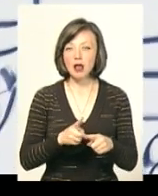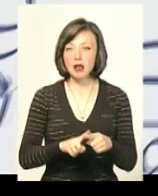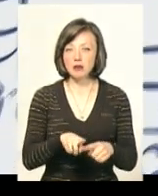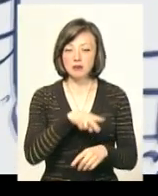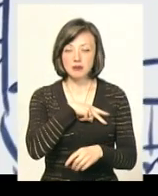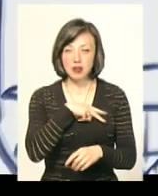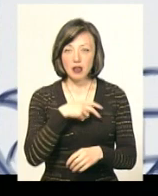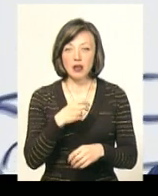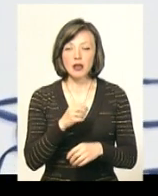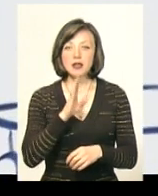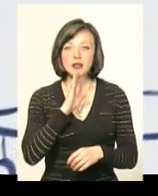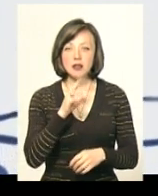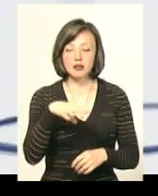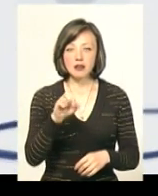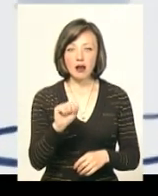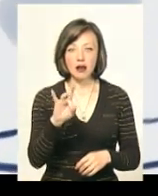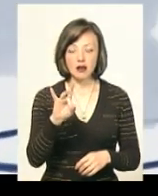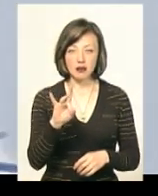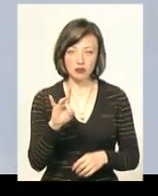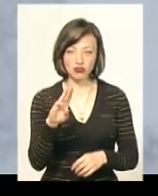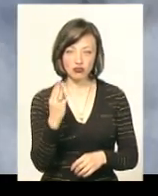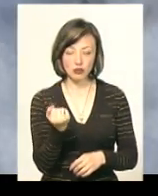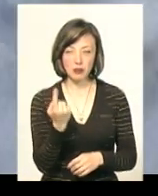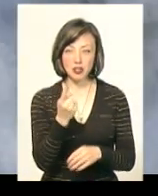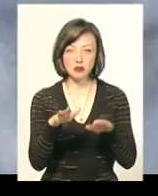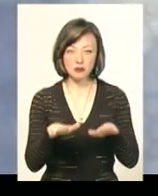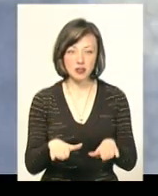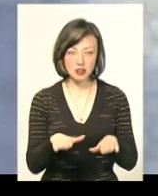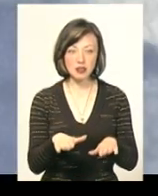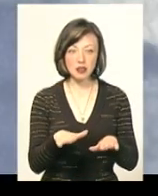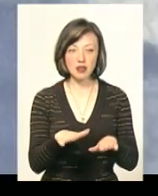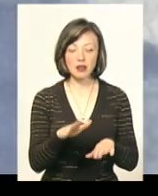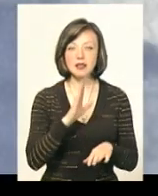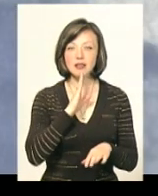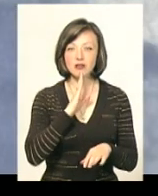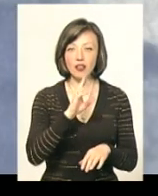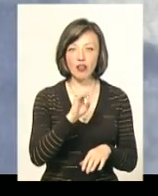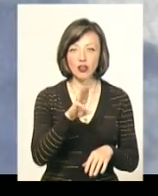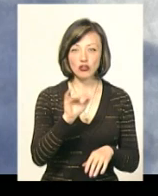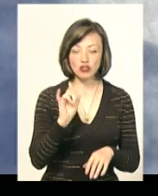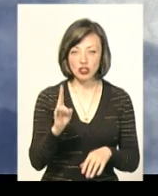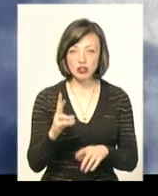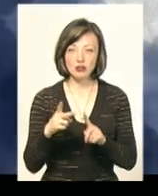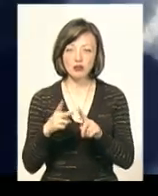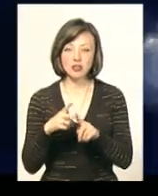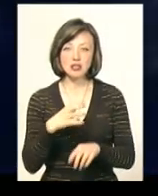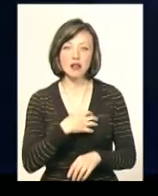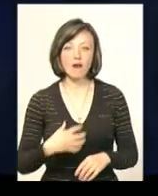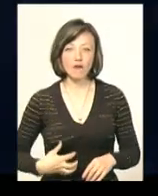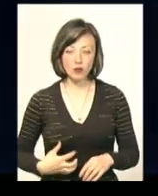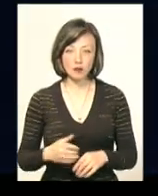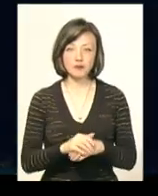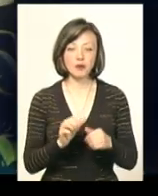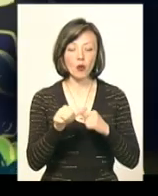здобула робота Нетішинки Дар'ї Жовтло. Перше місце розділила Людмила Квятковська з Нетішина та Владлена Ворощук зі Славути.